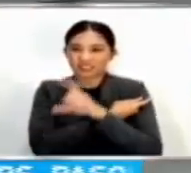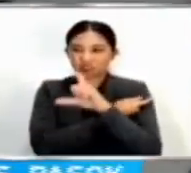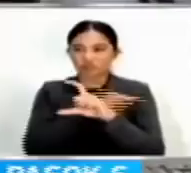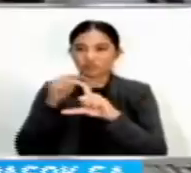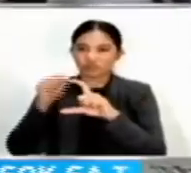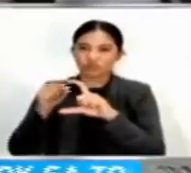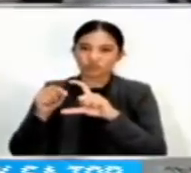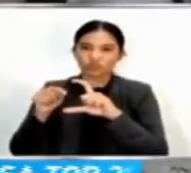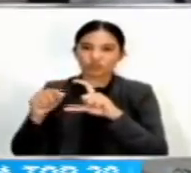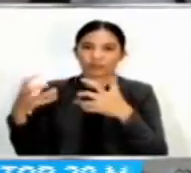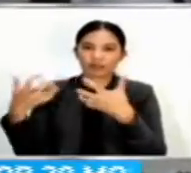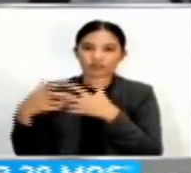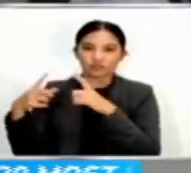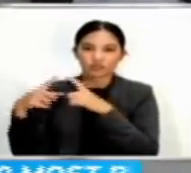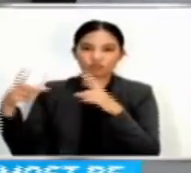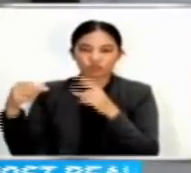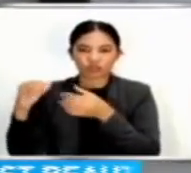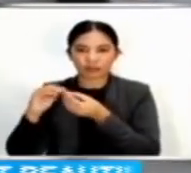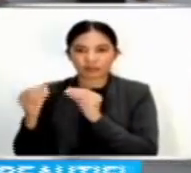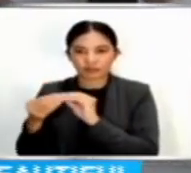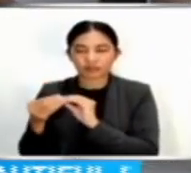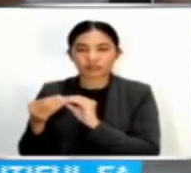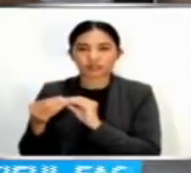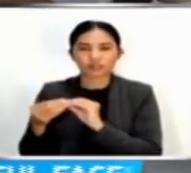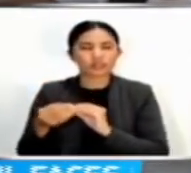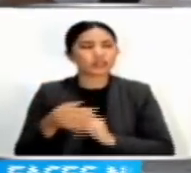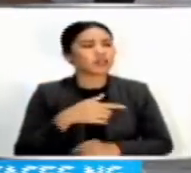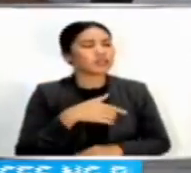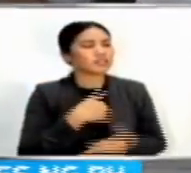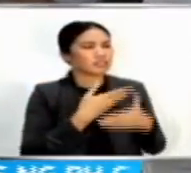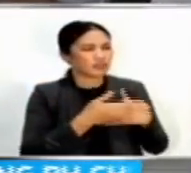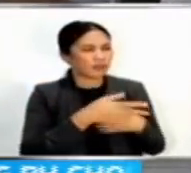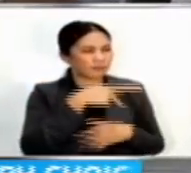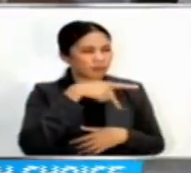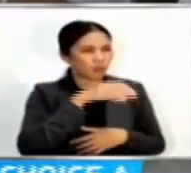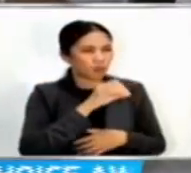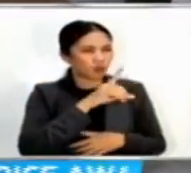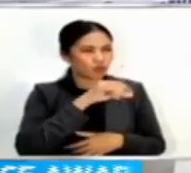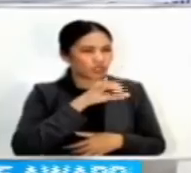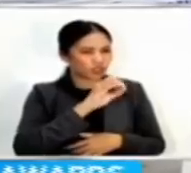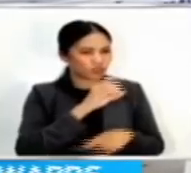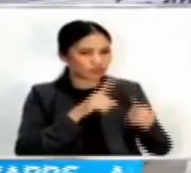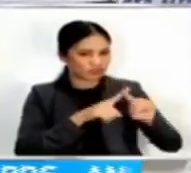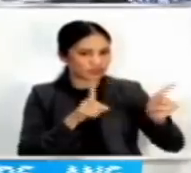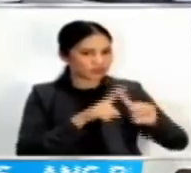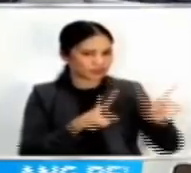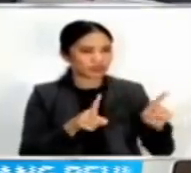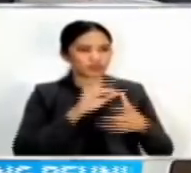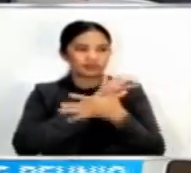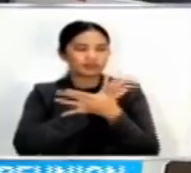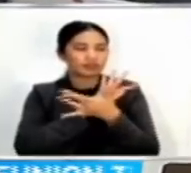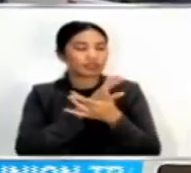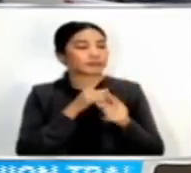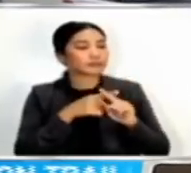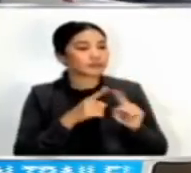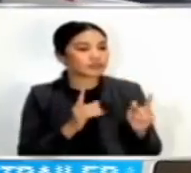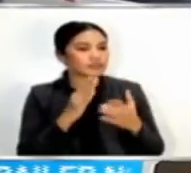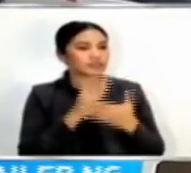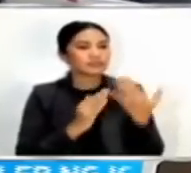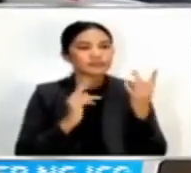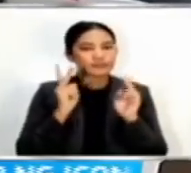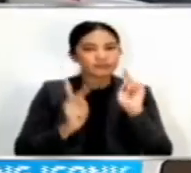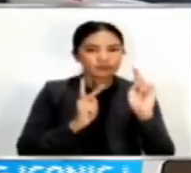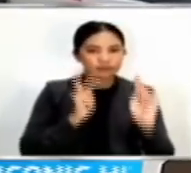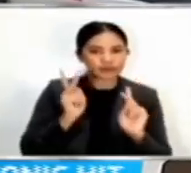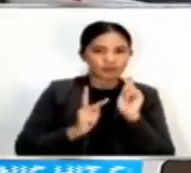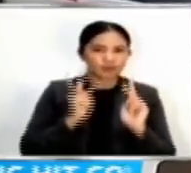yung polio po is different naman syempre from COVID, no? Pero marami pa rin pong tao, no? Hanggang ngayon,